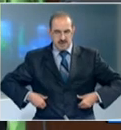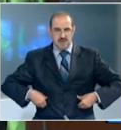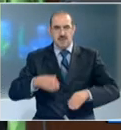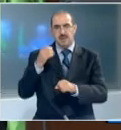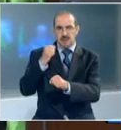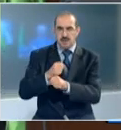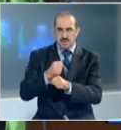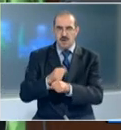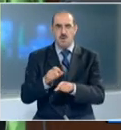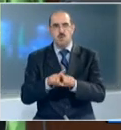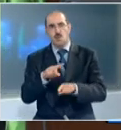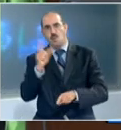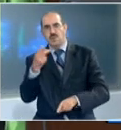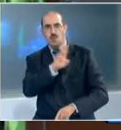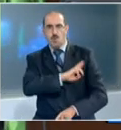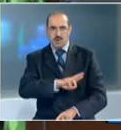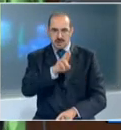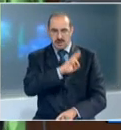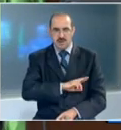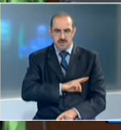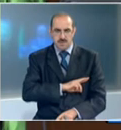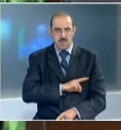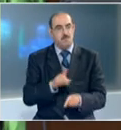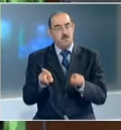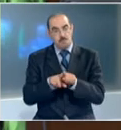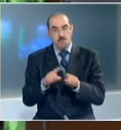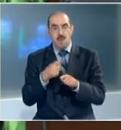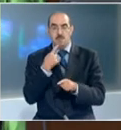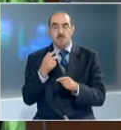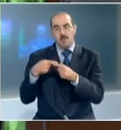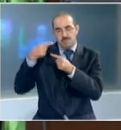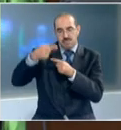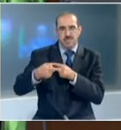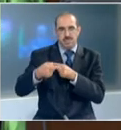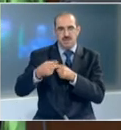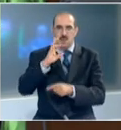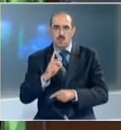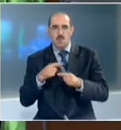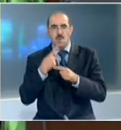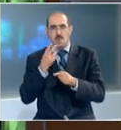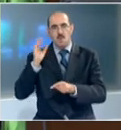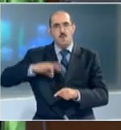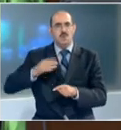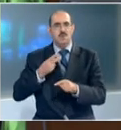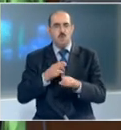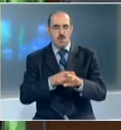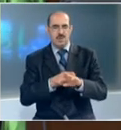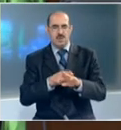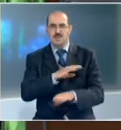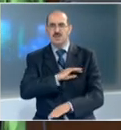العاملين والمتقاعدين وكذلك ذوي الحقوق من بطاقة الشفاء 100%.